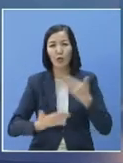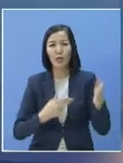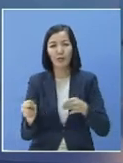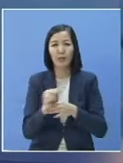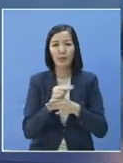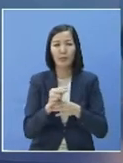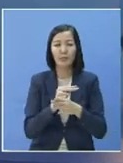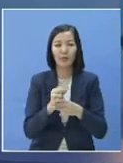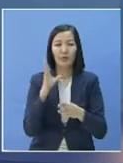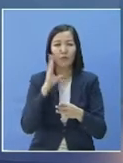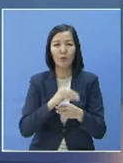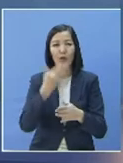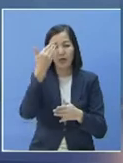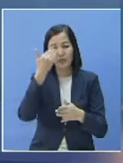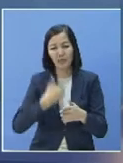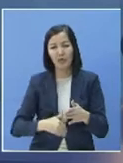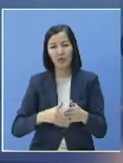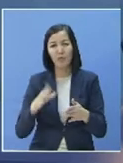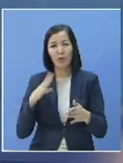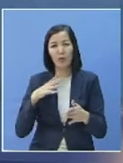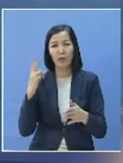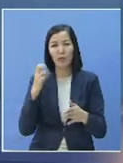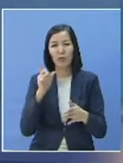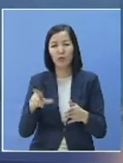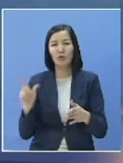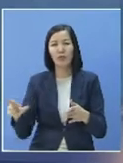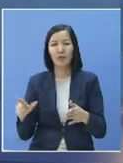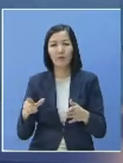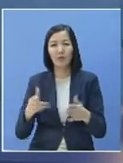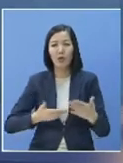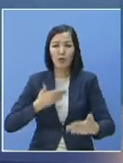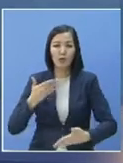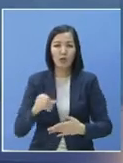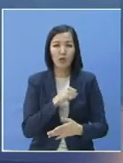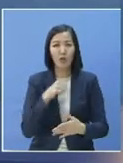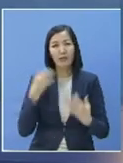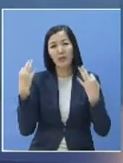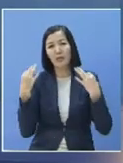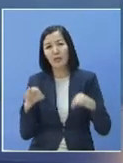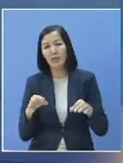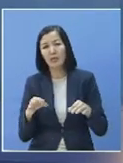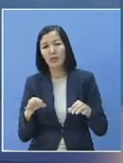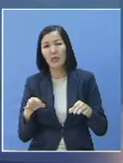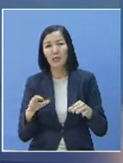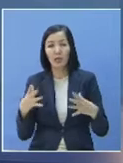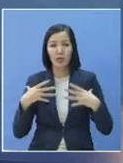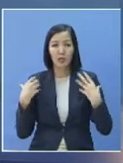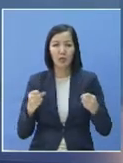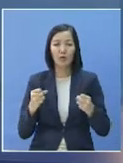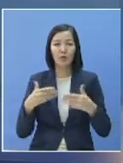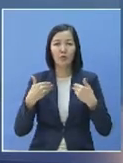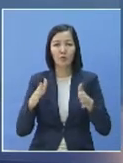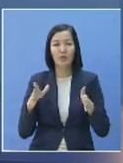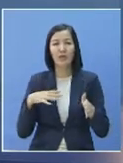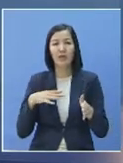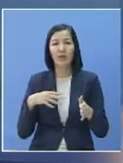Дене мүшесі сал болып қалған 200-ден аса адамды қабылдап, қол аяғын қозғалта алатында етіп шығарды. Оңалту кешені мұндай